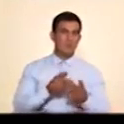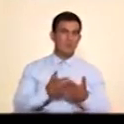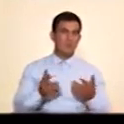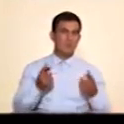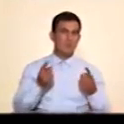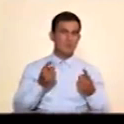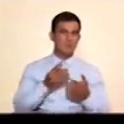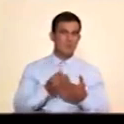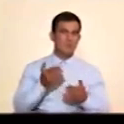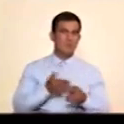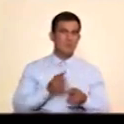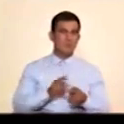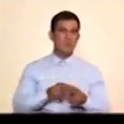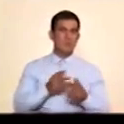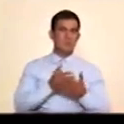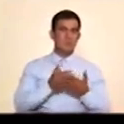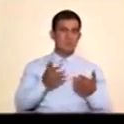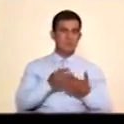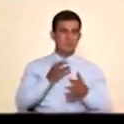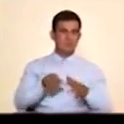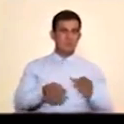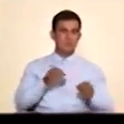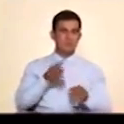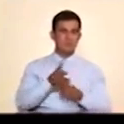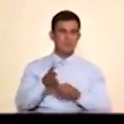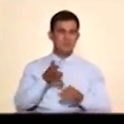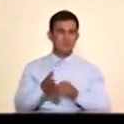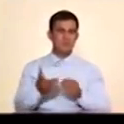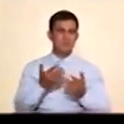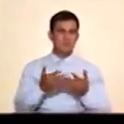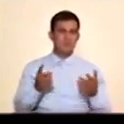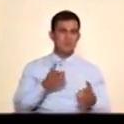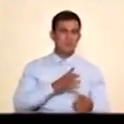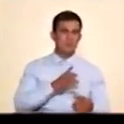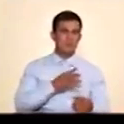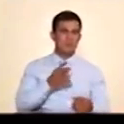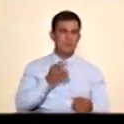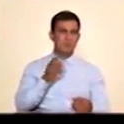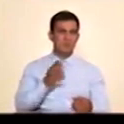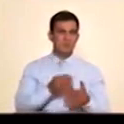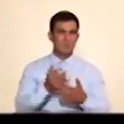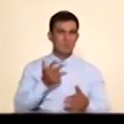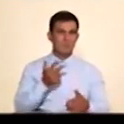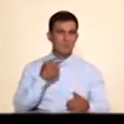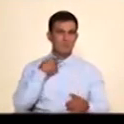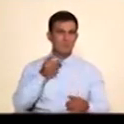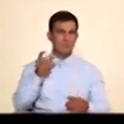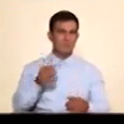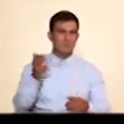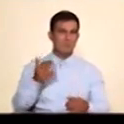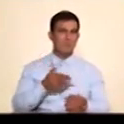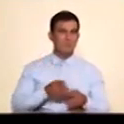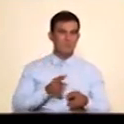Karl bostiradi. Va aynan ana shu bostirishi natijasida Lev 3 tomonidan hadiya